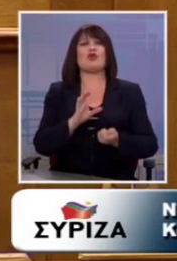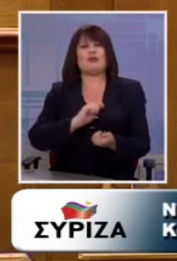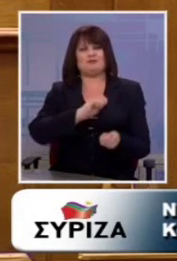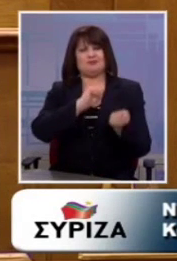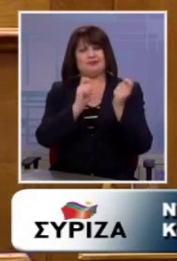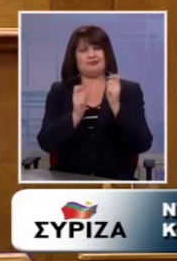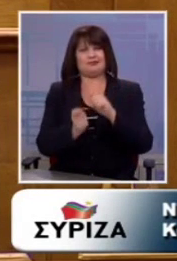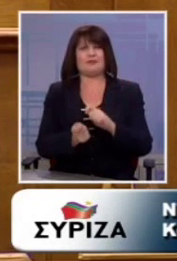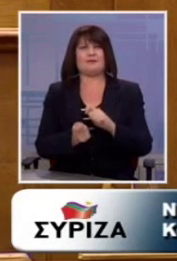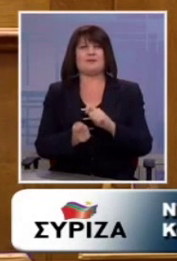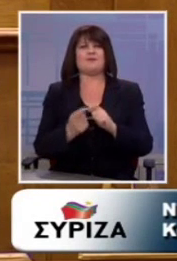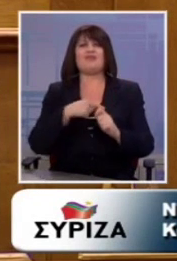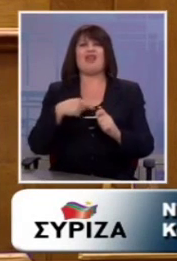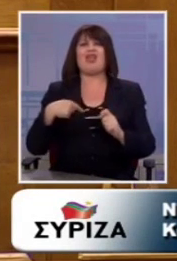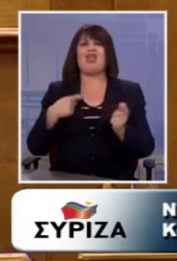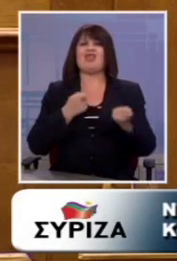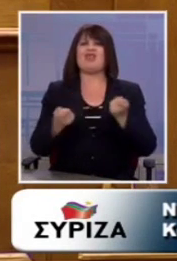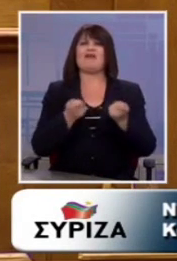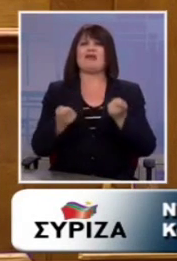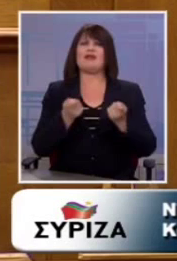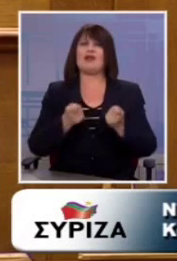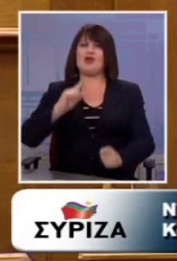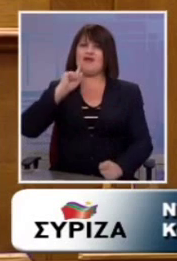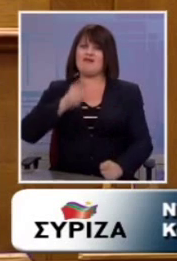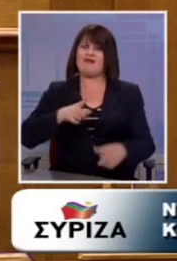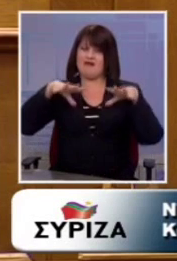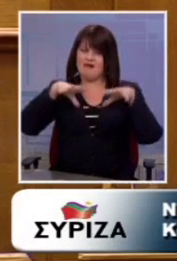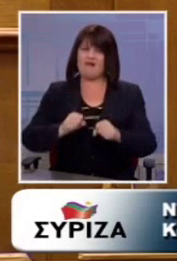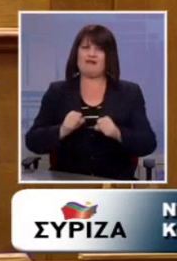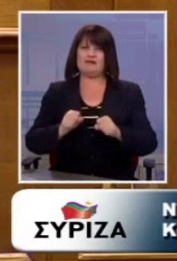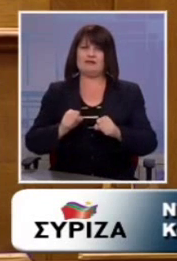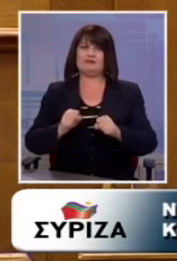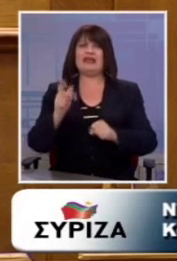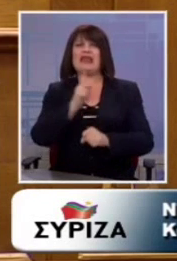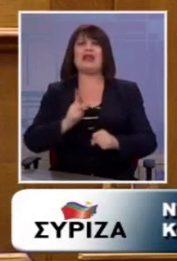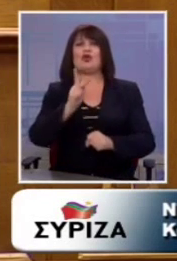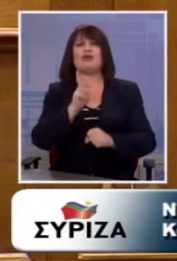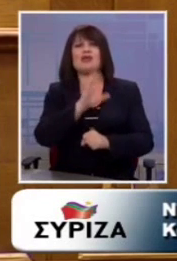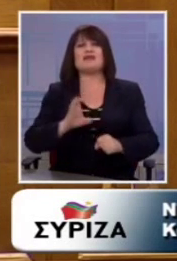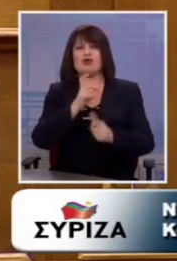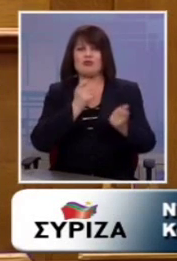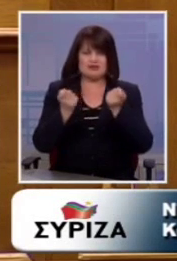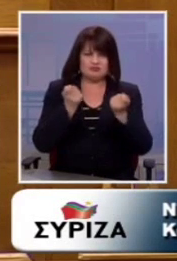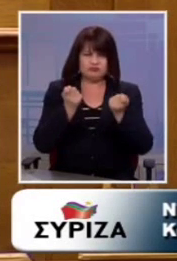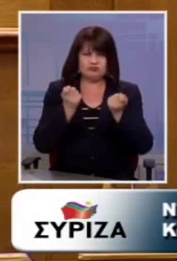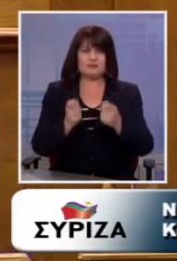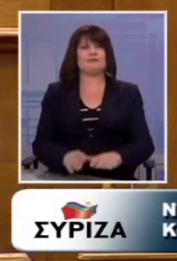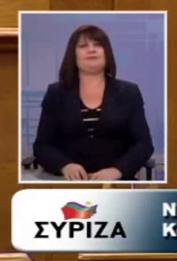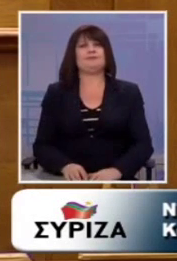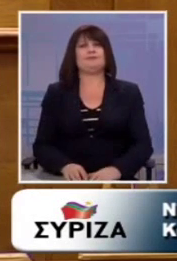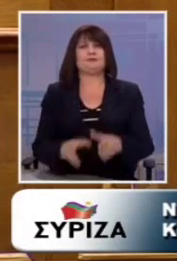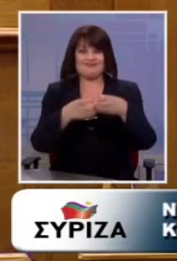μετατρέπεται σε ένα Διευθυντήριο Επιβολής και Εξουσιασμού των Κοινωνιών της Ευρώπης. Ένα